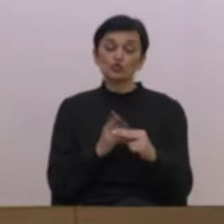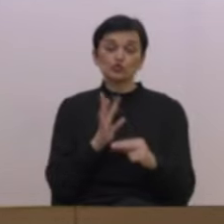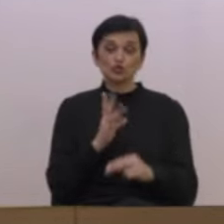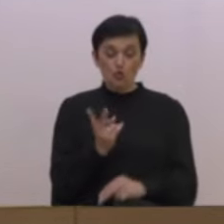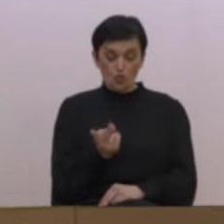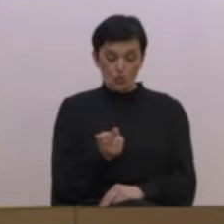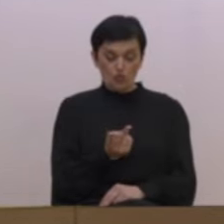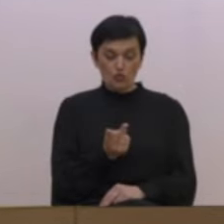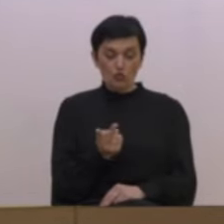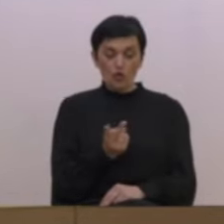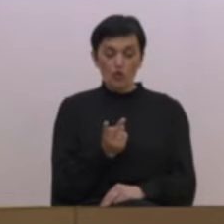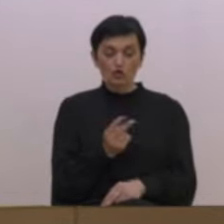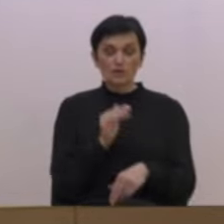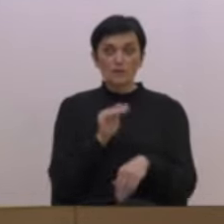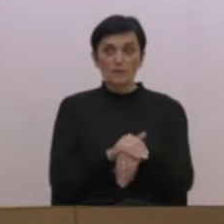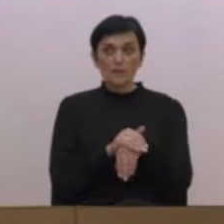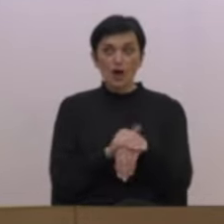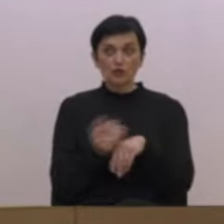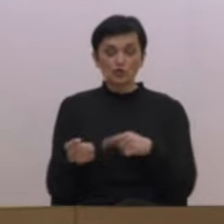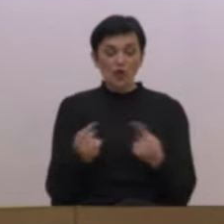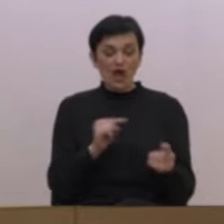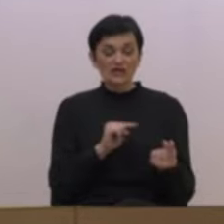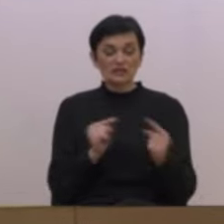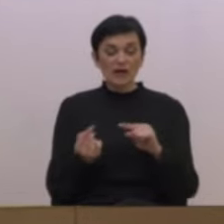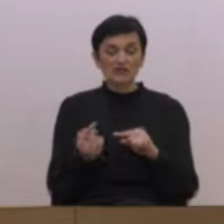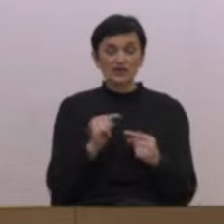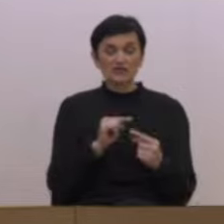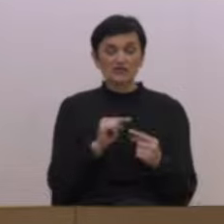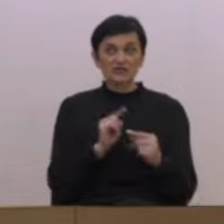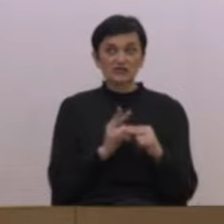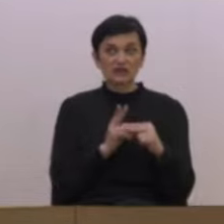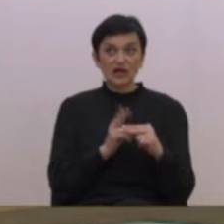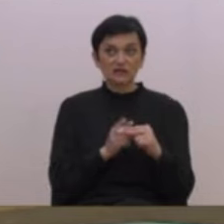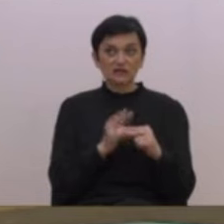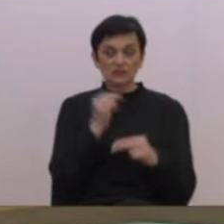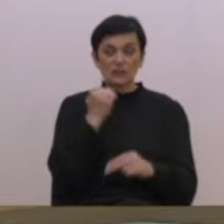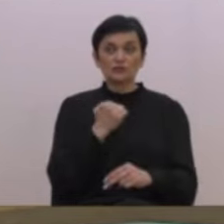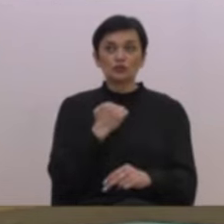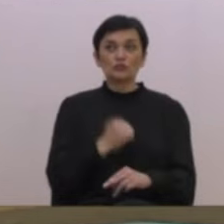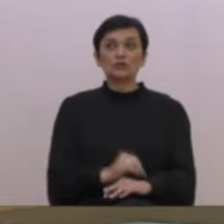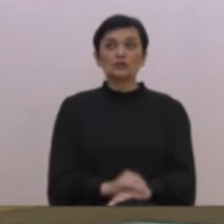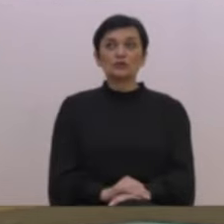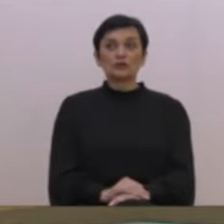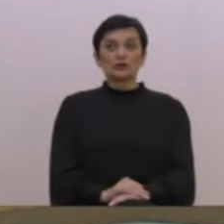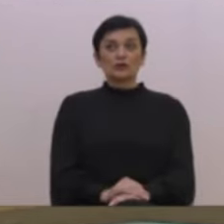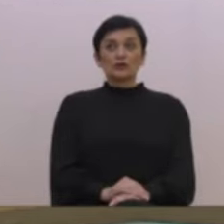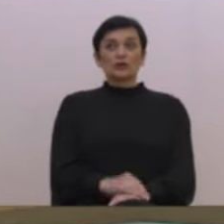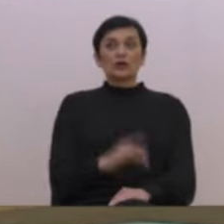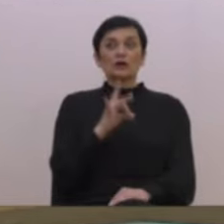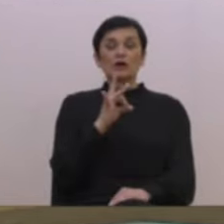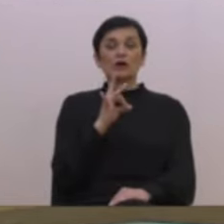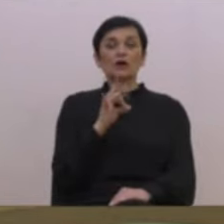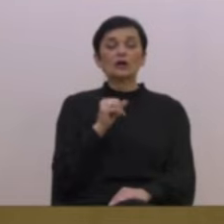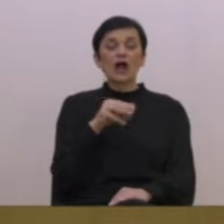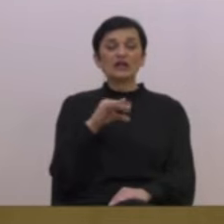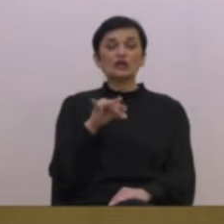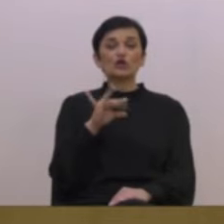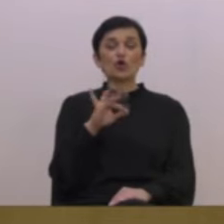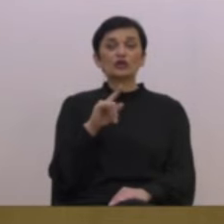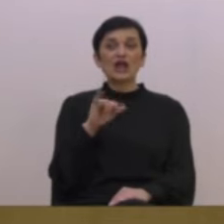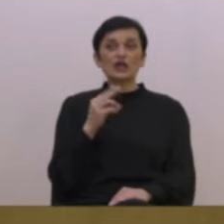ორი ფაქტორი ერთმანეთს ხელს? მადლობთ. რატია იონათამიშვილი.